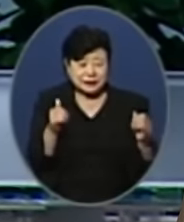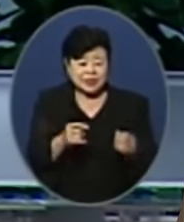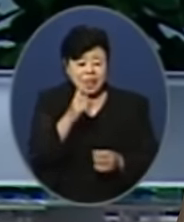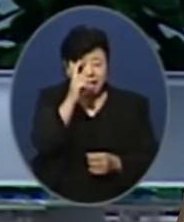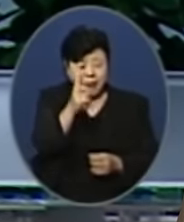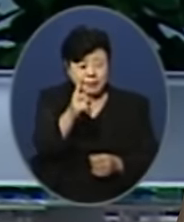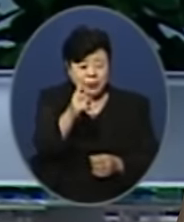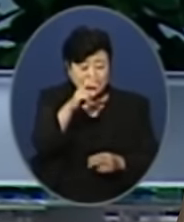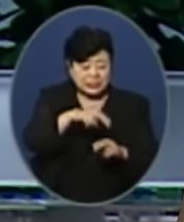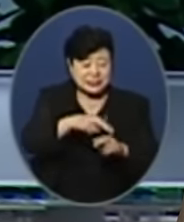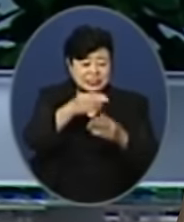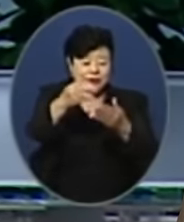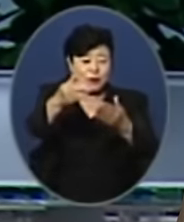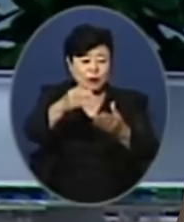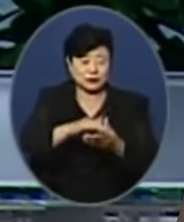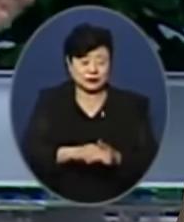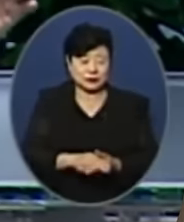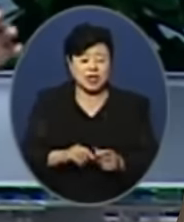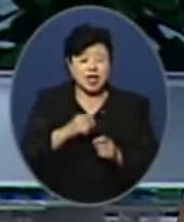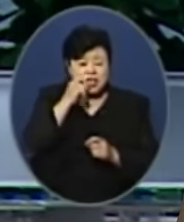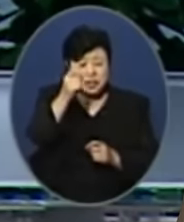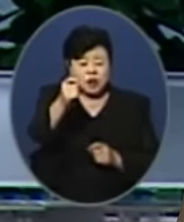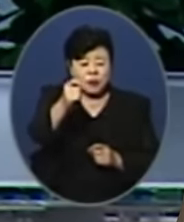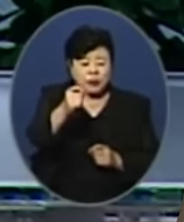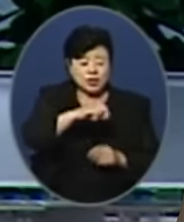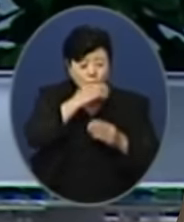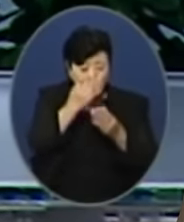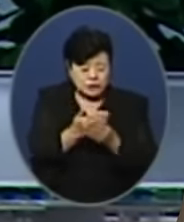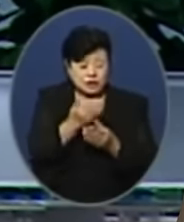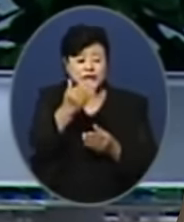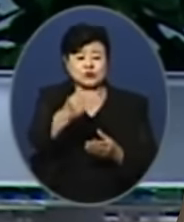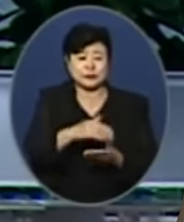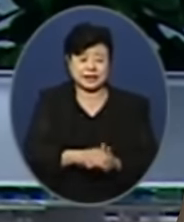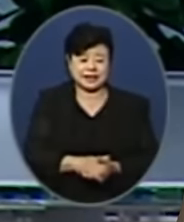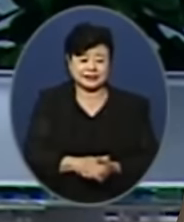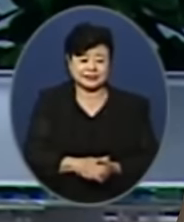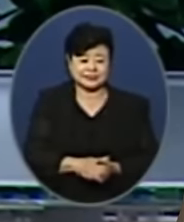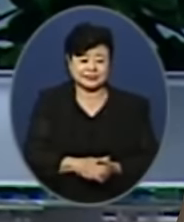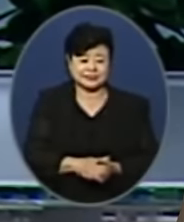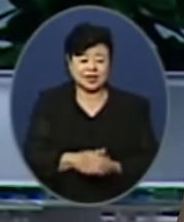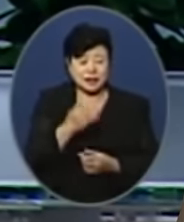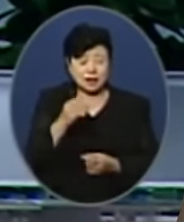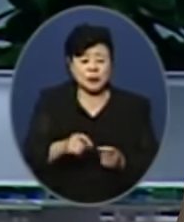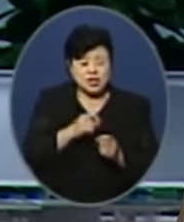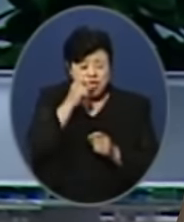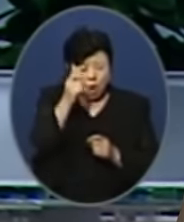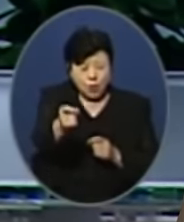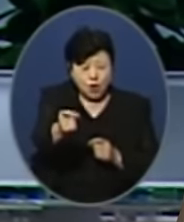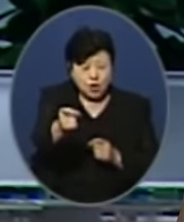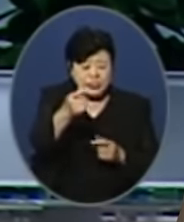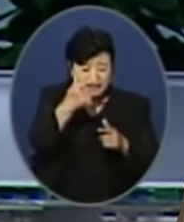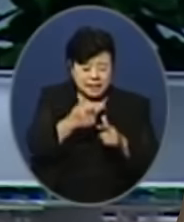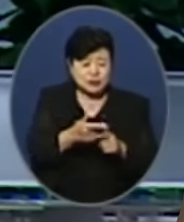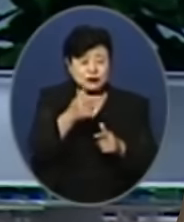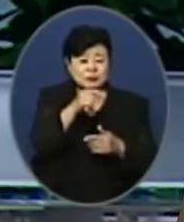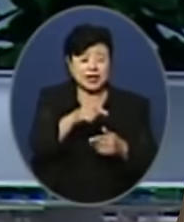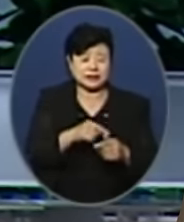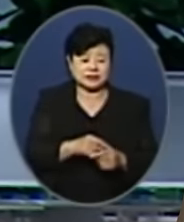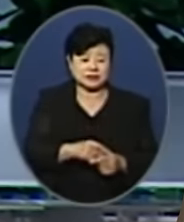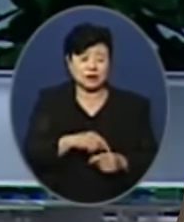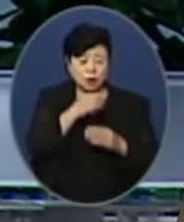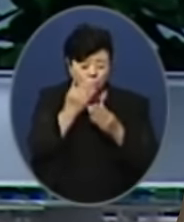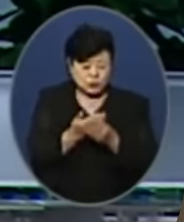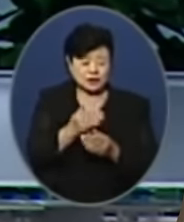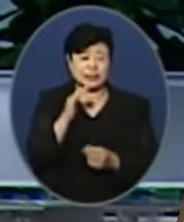한 번의 제사로 영원히 온전케 해주고 만다. 여러분 영원히 예수님 안에서 온전케